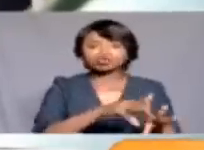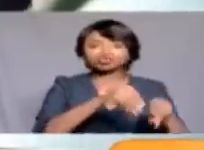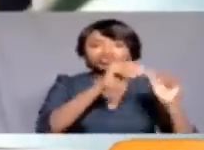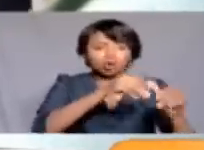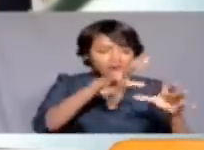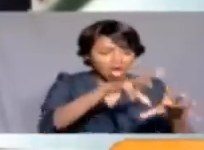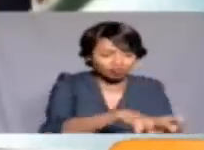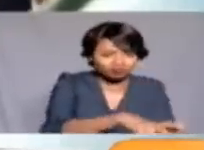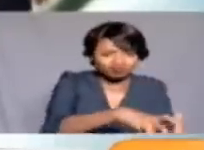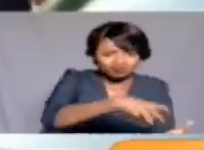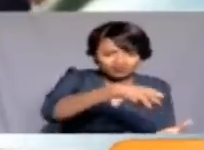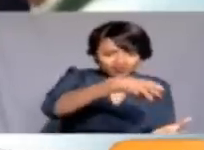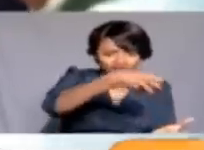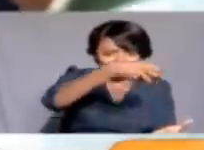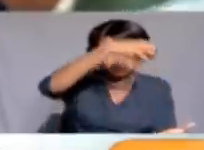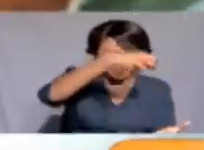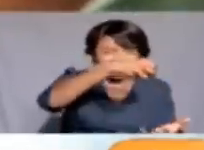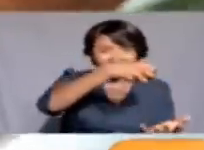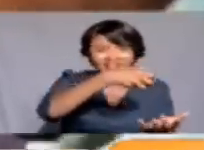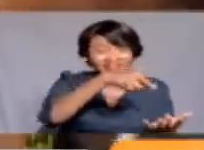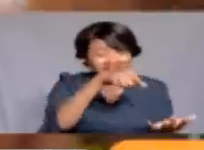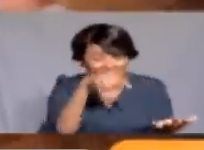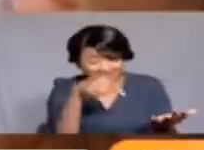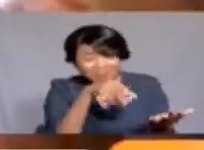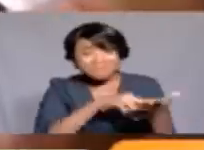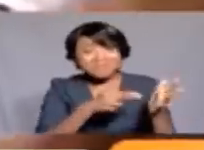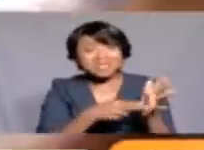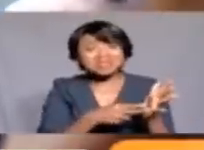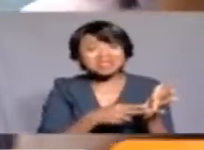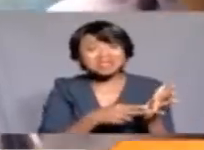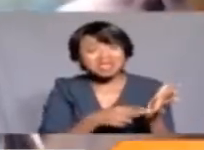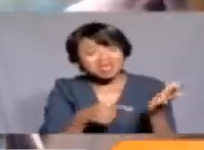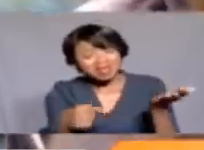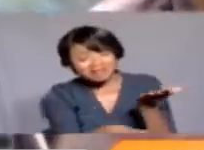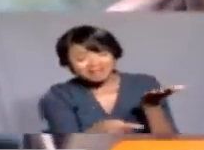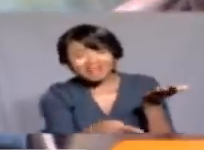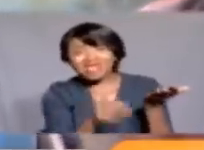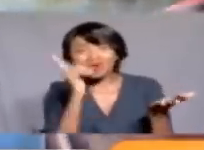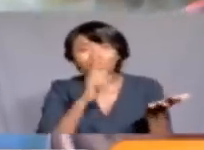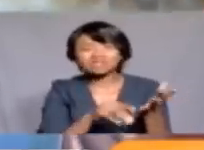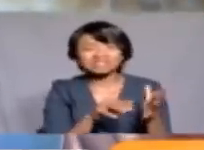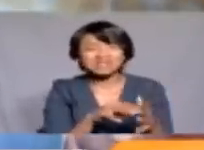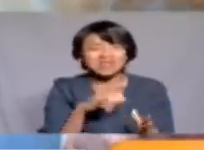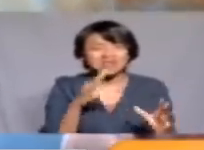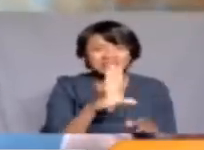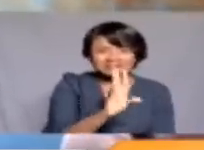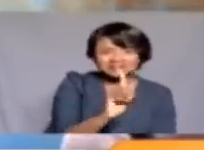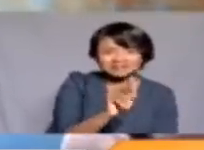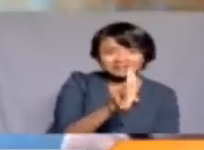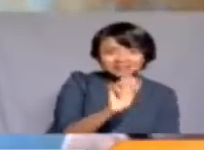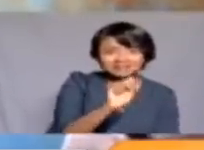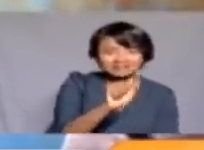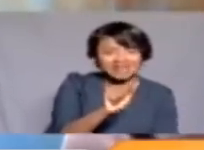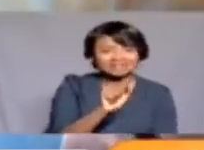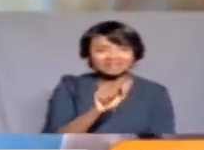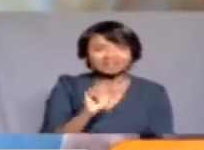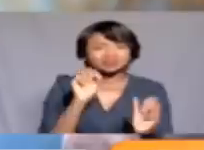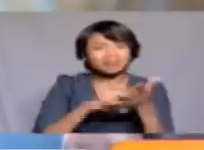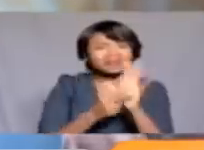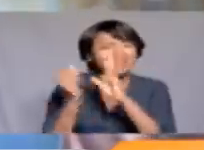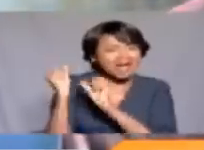ukiletwa juu ya meli, ni kwamba uwa hino bahari yote ni vumbi tupu. Vumbi ambalo hata yule mvuvi ambaye anaenda